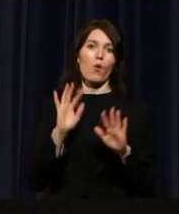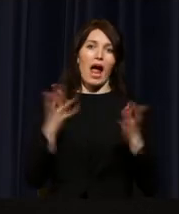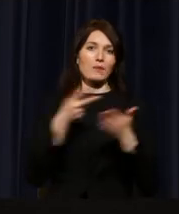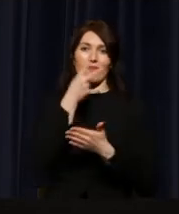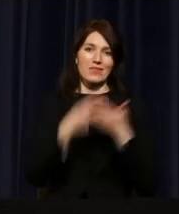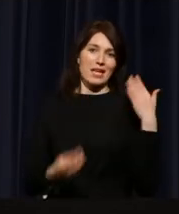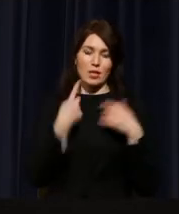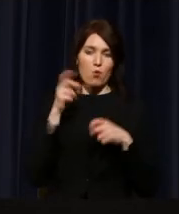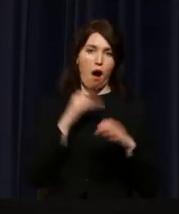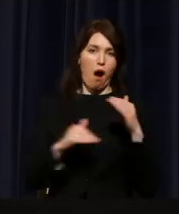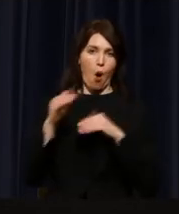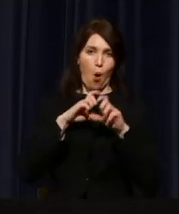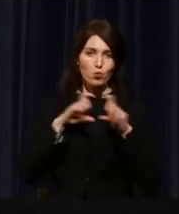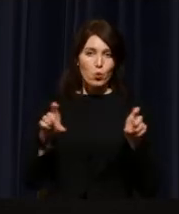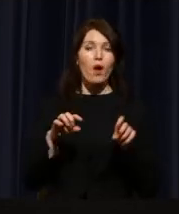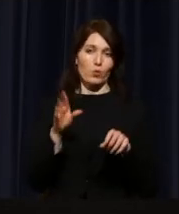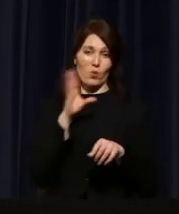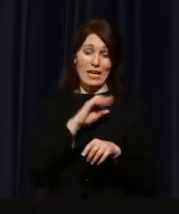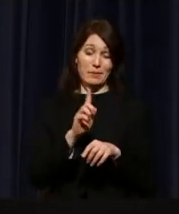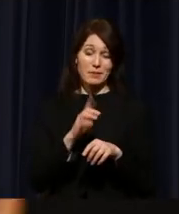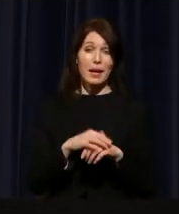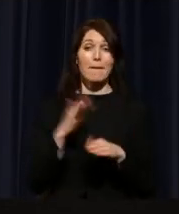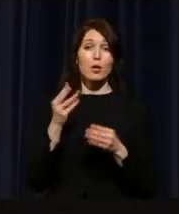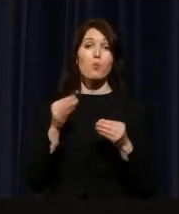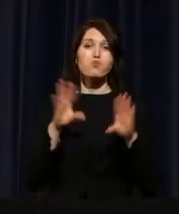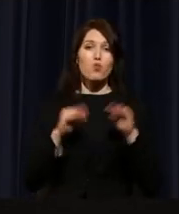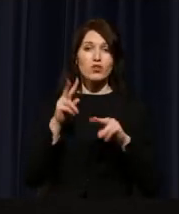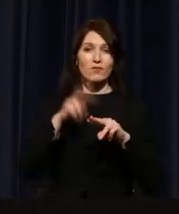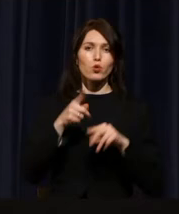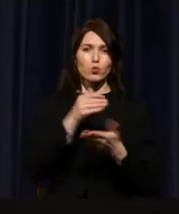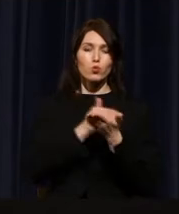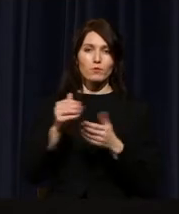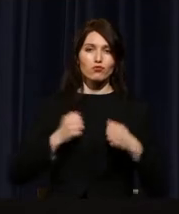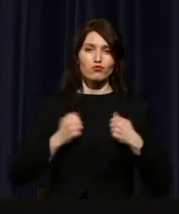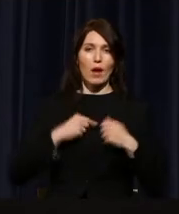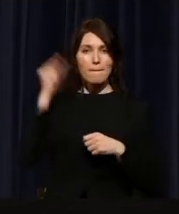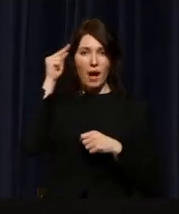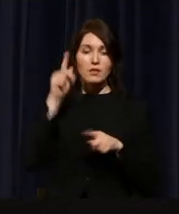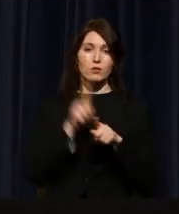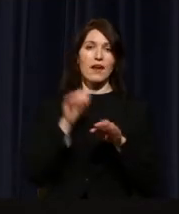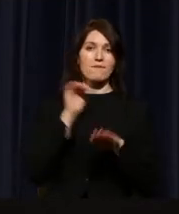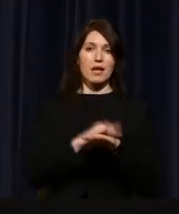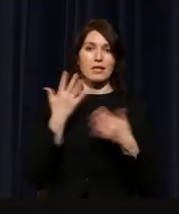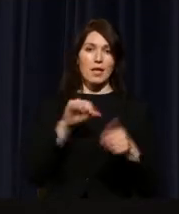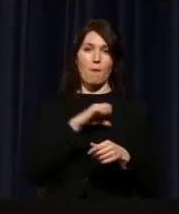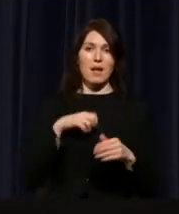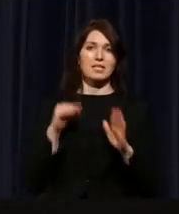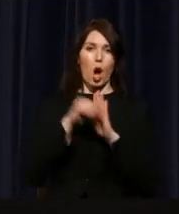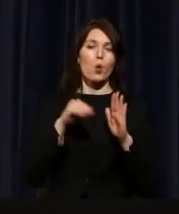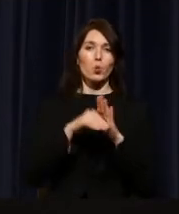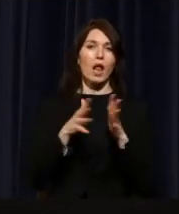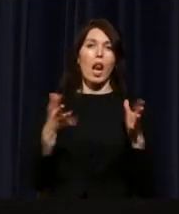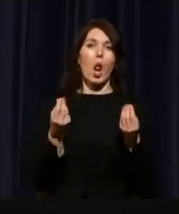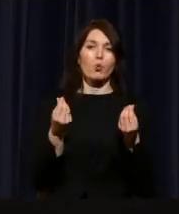augstskolas, kas arī ir iespējams, bet to budžeta vietu, kā tu iegūsti, tu turpini mācīties un tu būtībā esi jau investējis